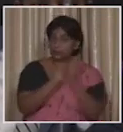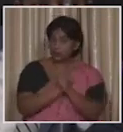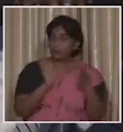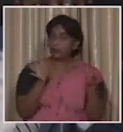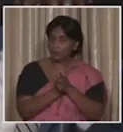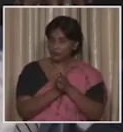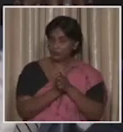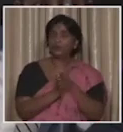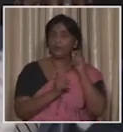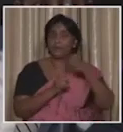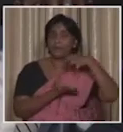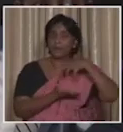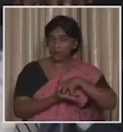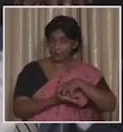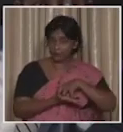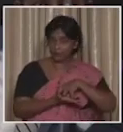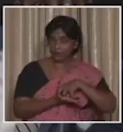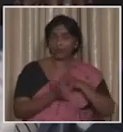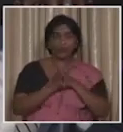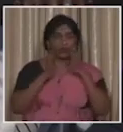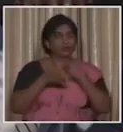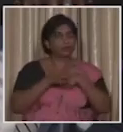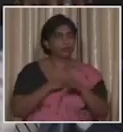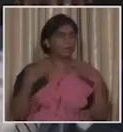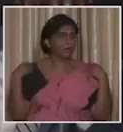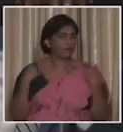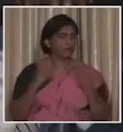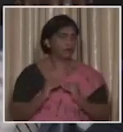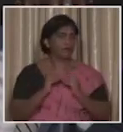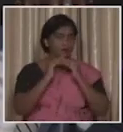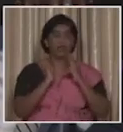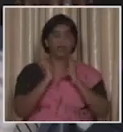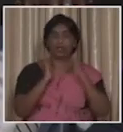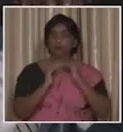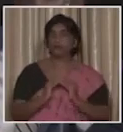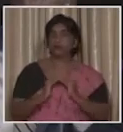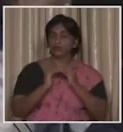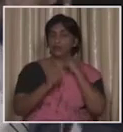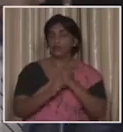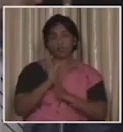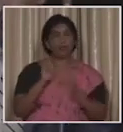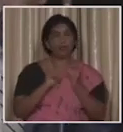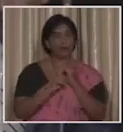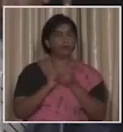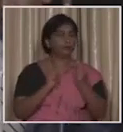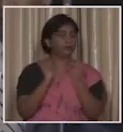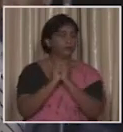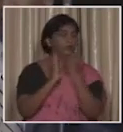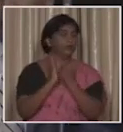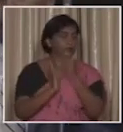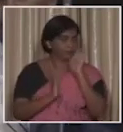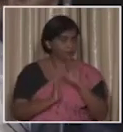සමග ඒ පළාතේ භෞතික අර්ථල පහසුකම් සංවර්ධන විශේෂම ජාතිය ගොඩනැගීමේ රාජ්‍ය මාත්‍යවරයා හැටියට එතුමා කරන්න දුණු කටයුතු